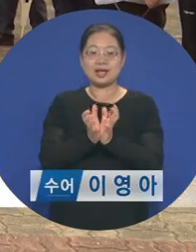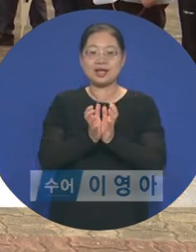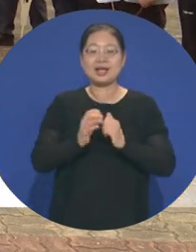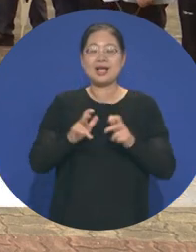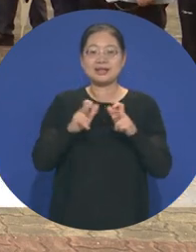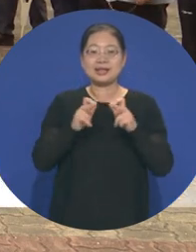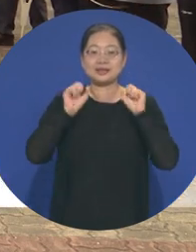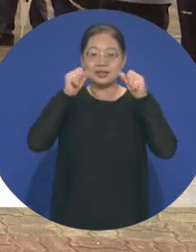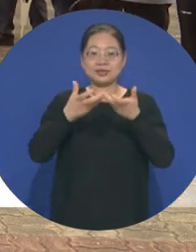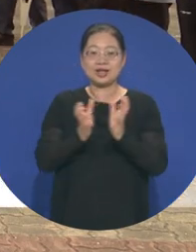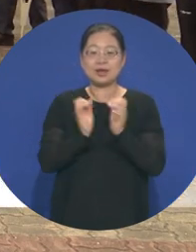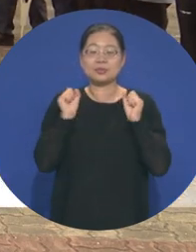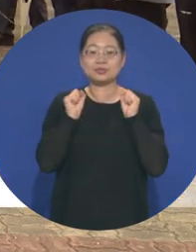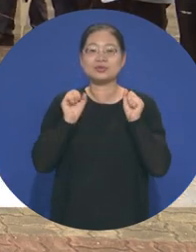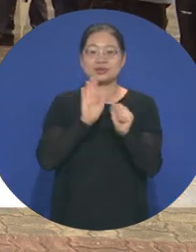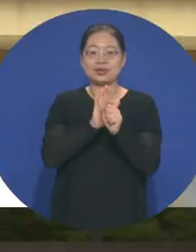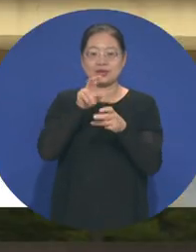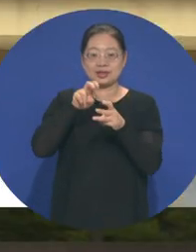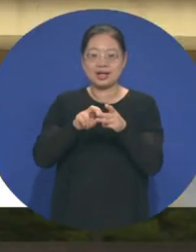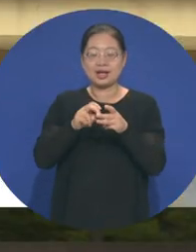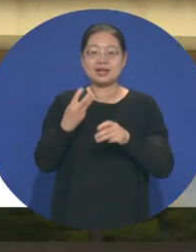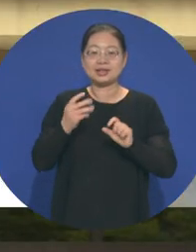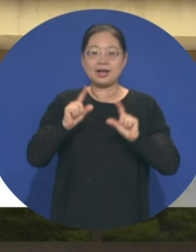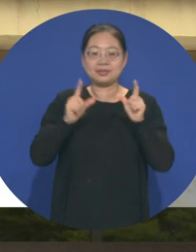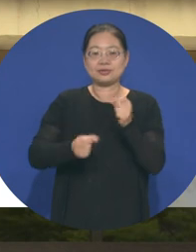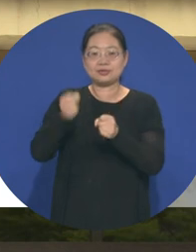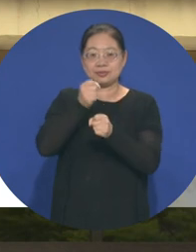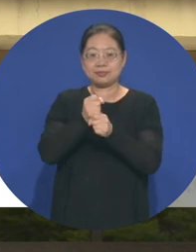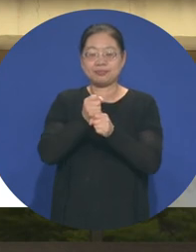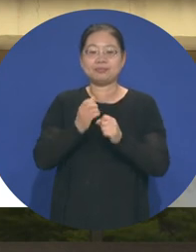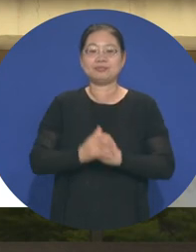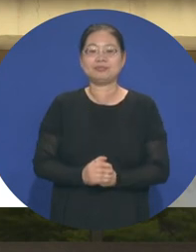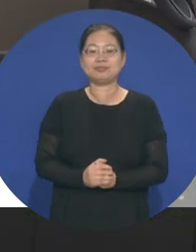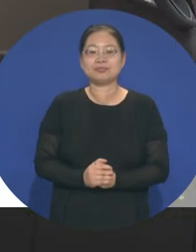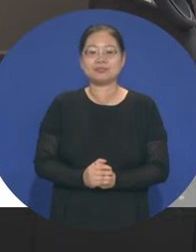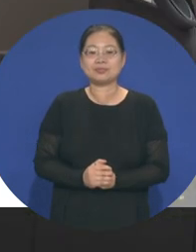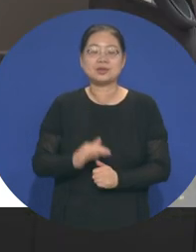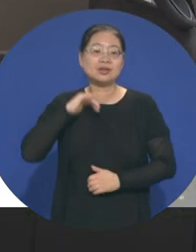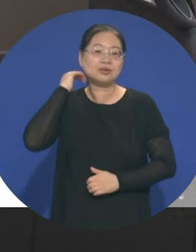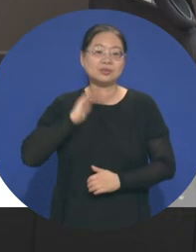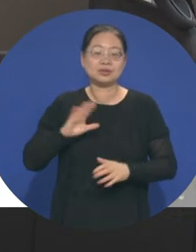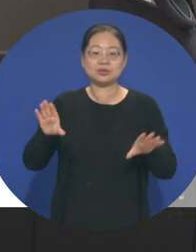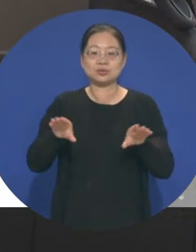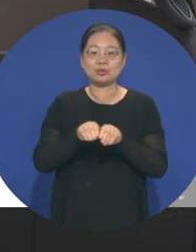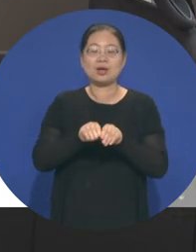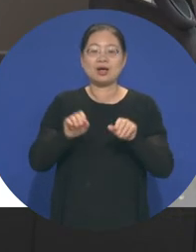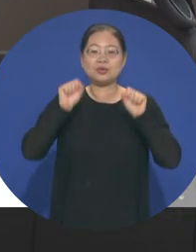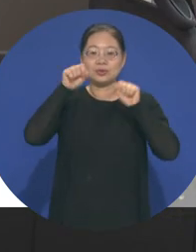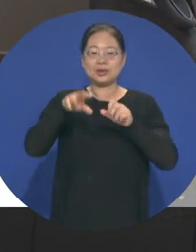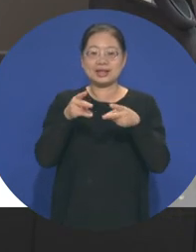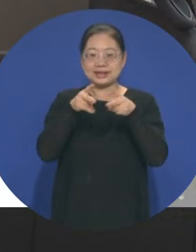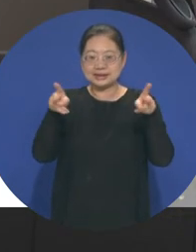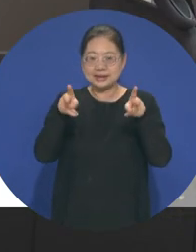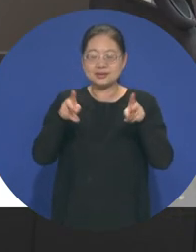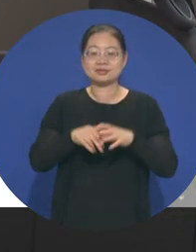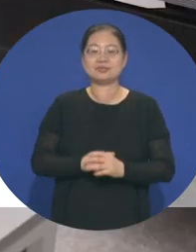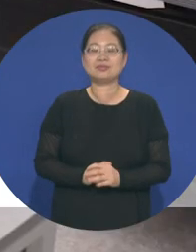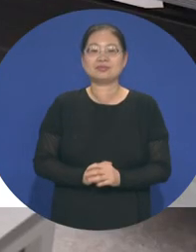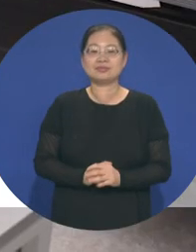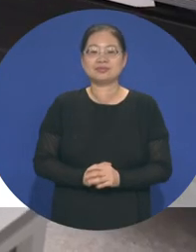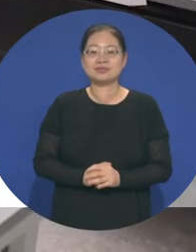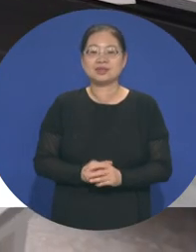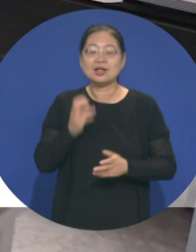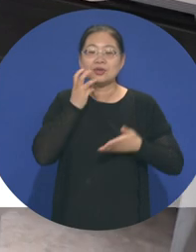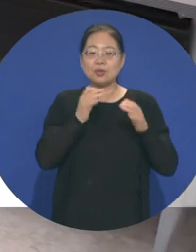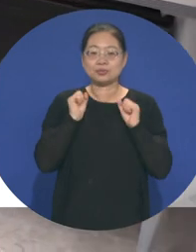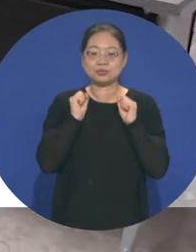경기도체육회, 경기도장애인체육회 북부지원센터가 3일 출범했습니다. 의정부시 종합운동장 2층에 위치한